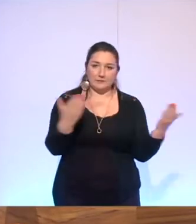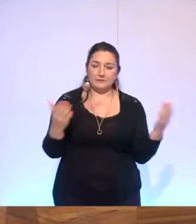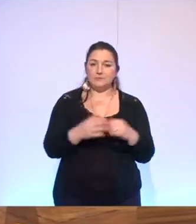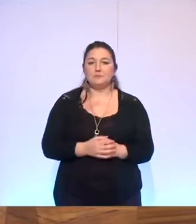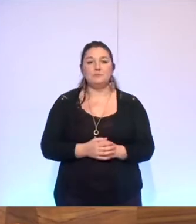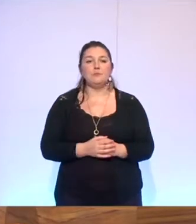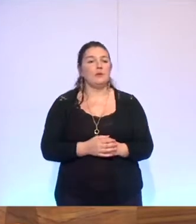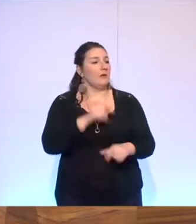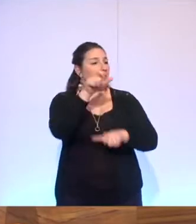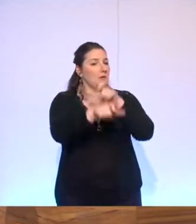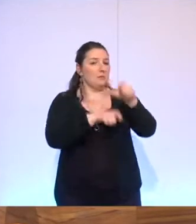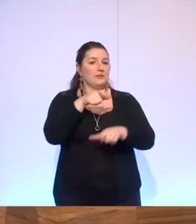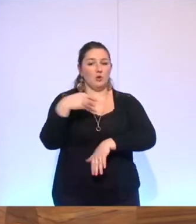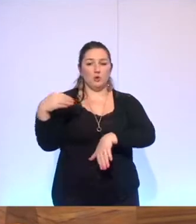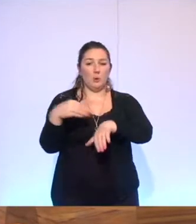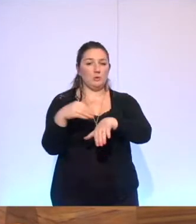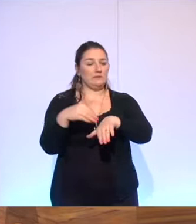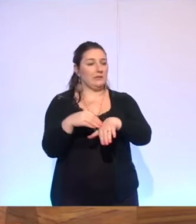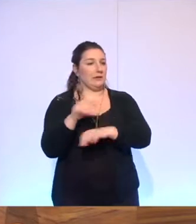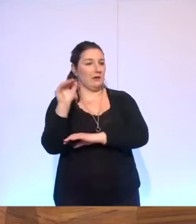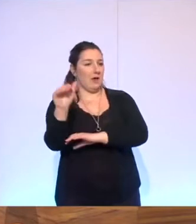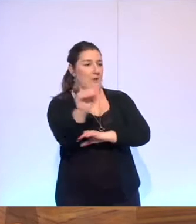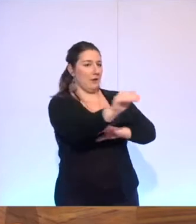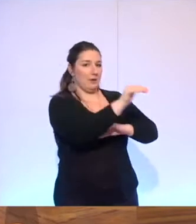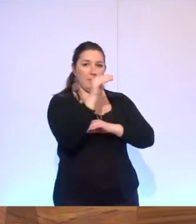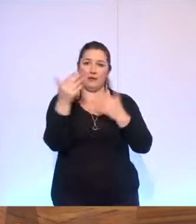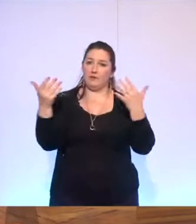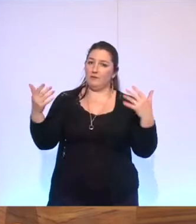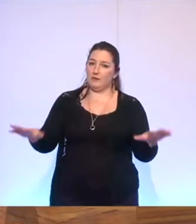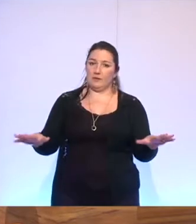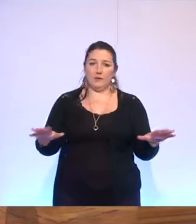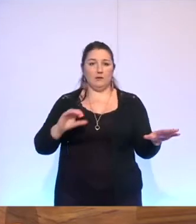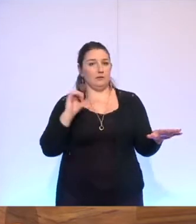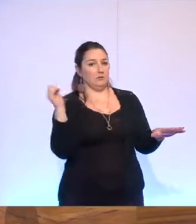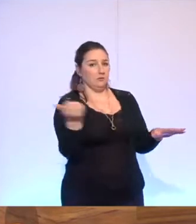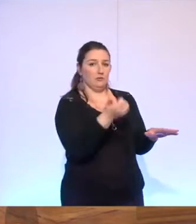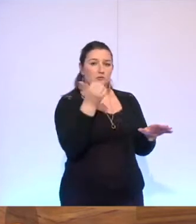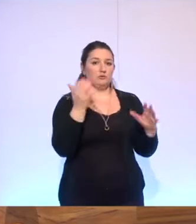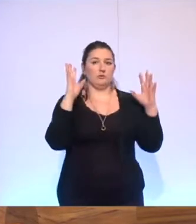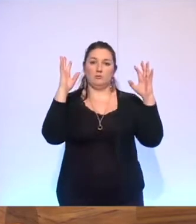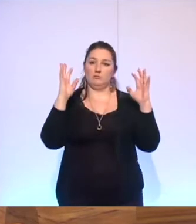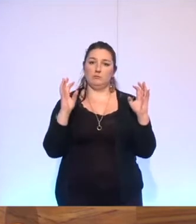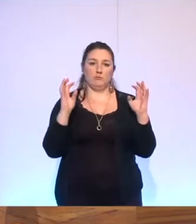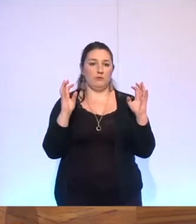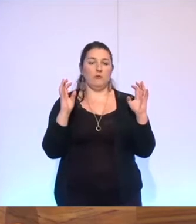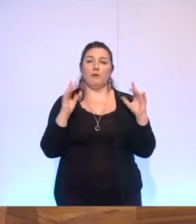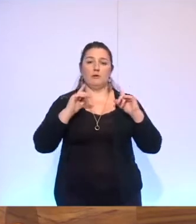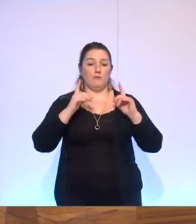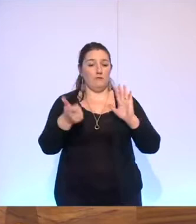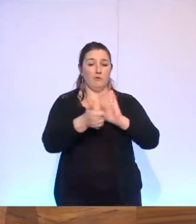Tous les conseillers, après cet appel, tous les conseillers municipaux sont donc désormais installés dans leurs fonctions.